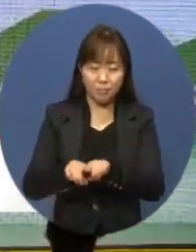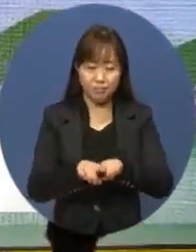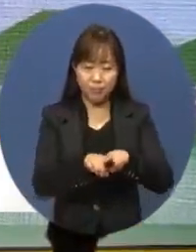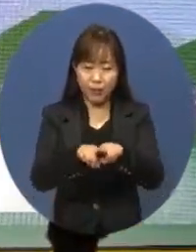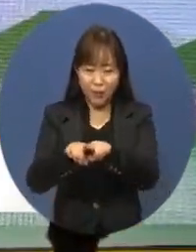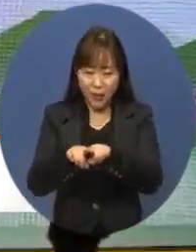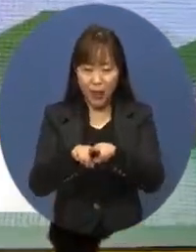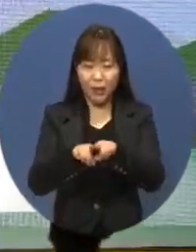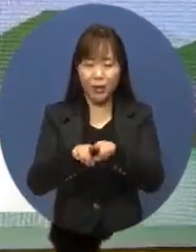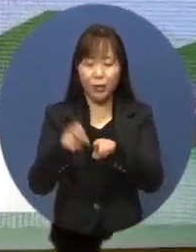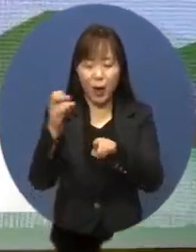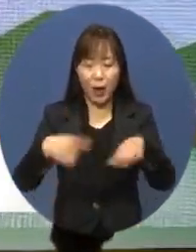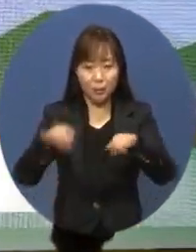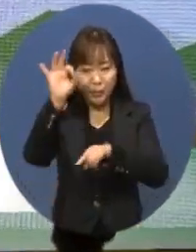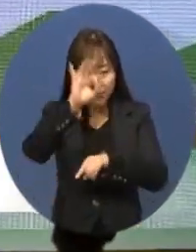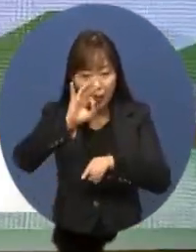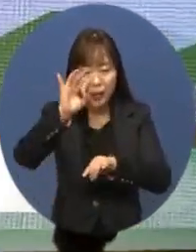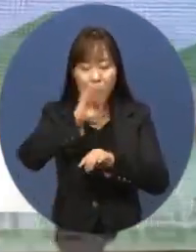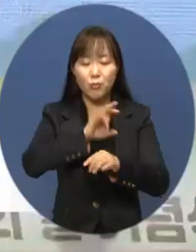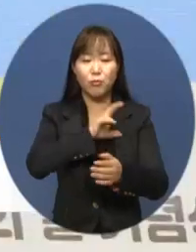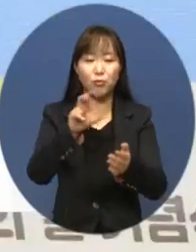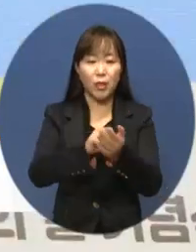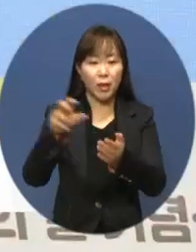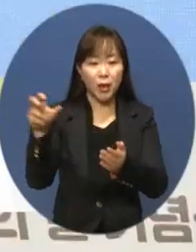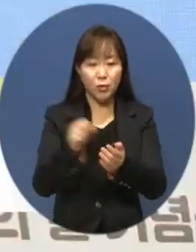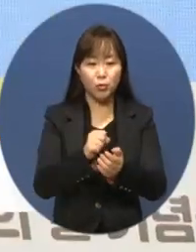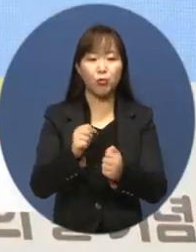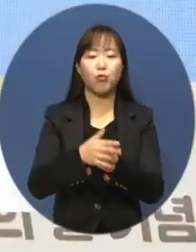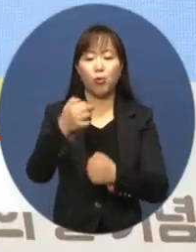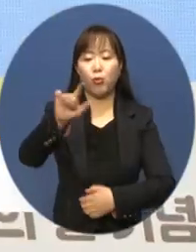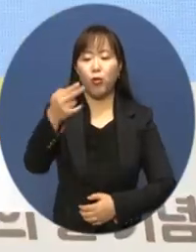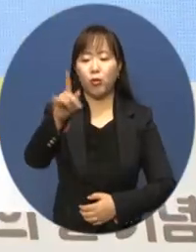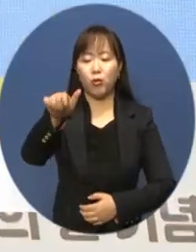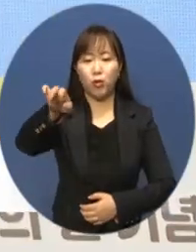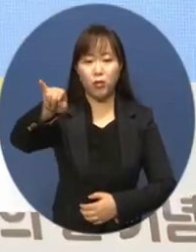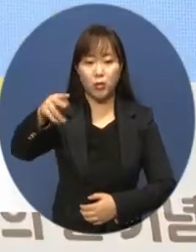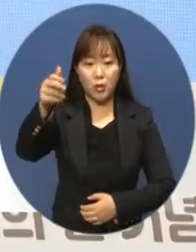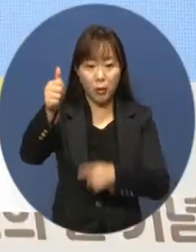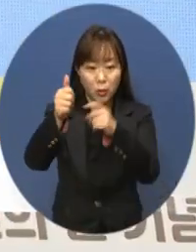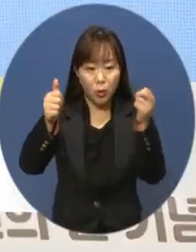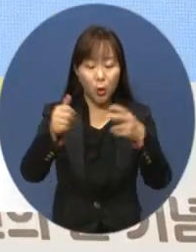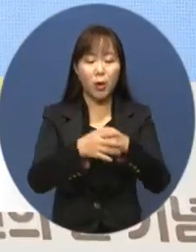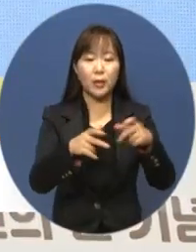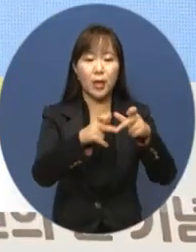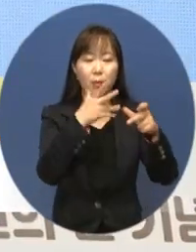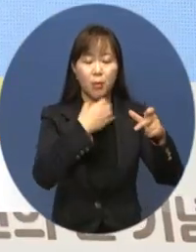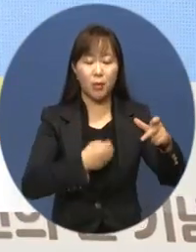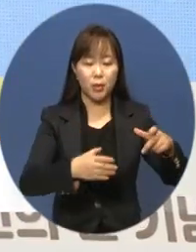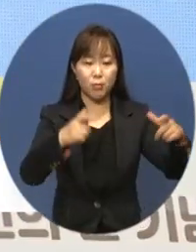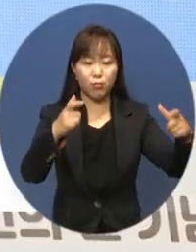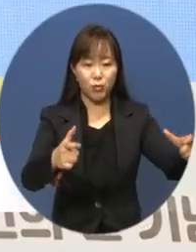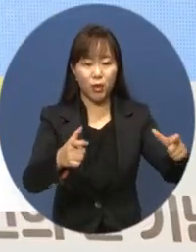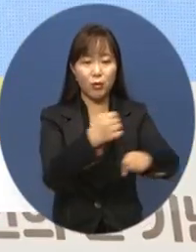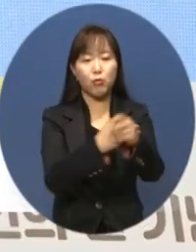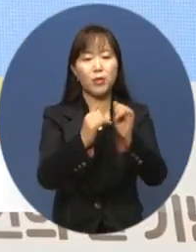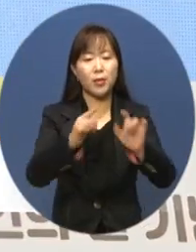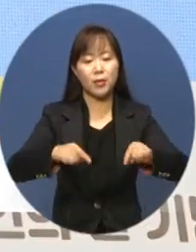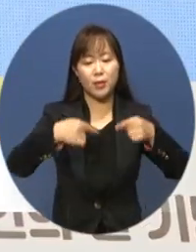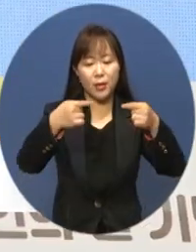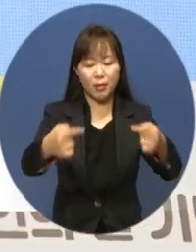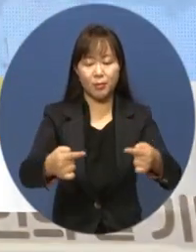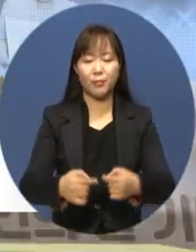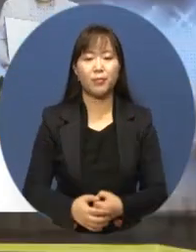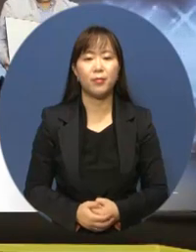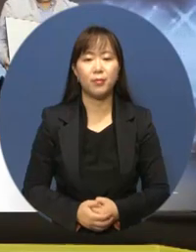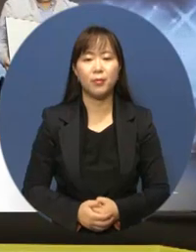같이 길을 찾다를 슬로건으로 복지부 권덕철 장관과 장애인 복지 분야 유공자 등이 참여한 가운데